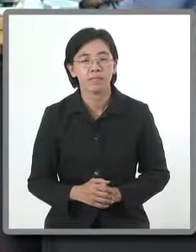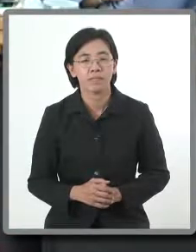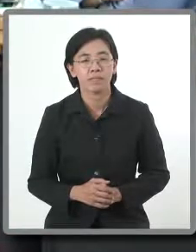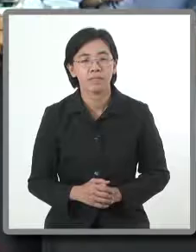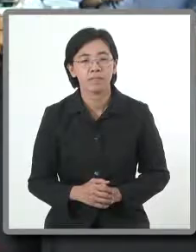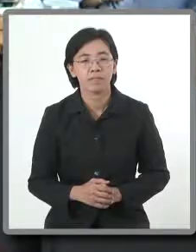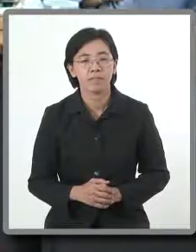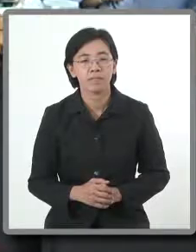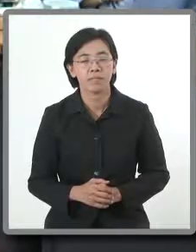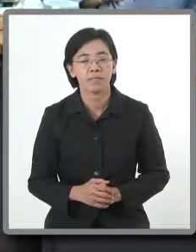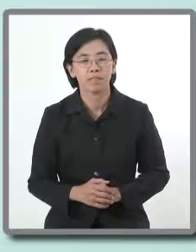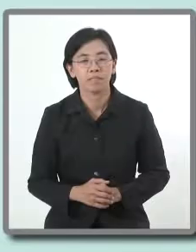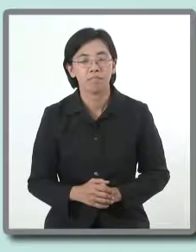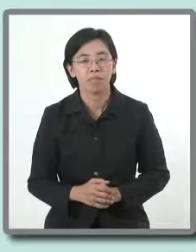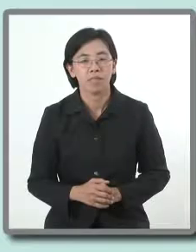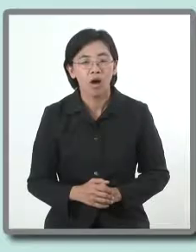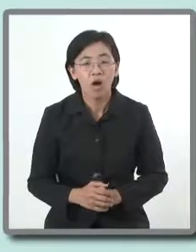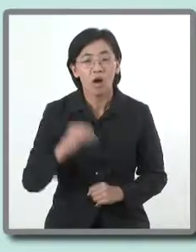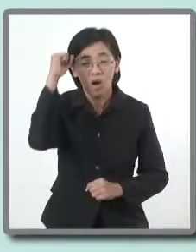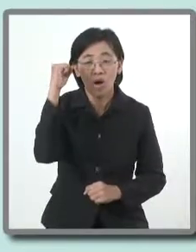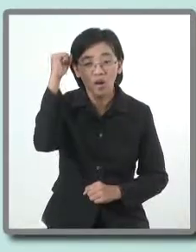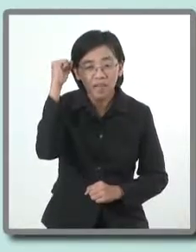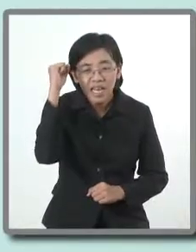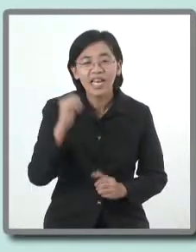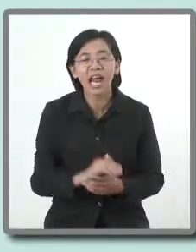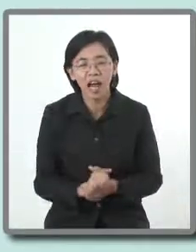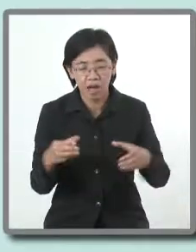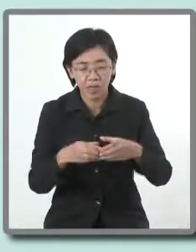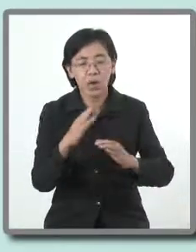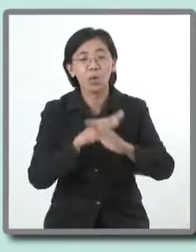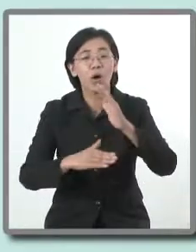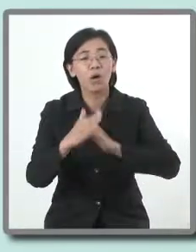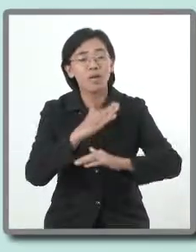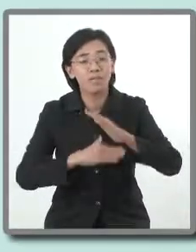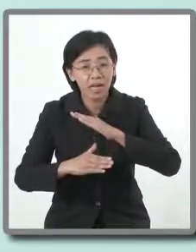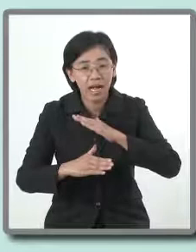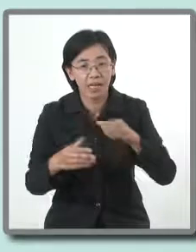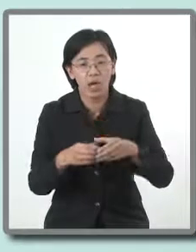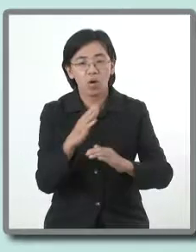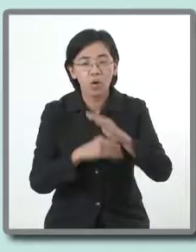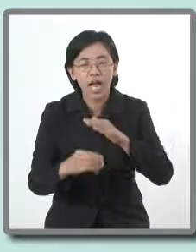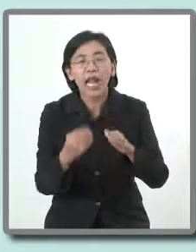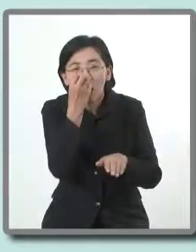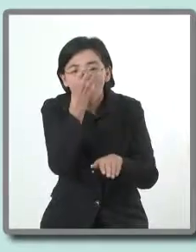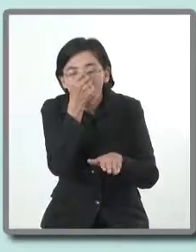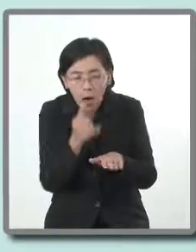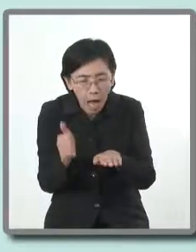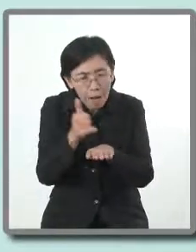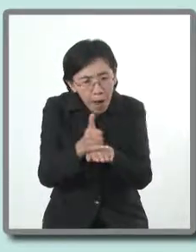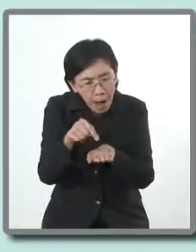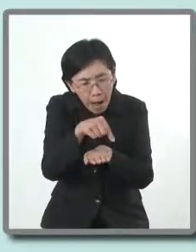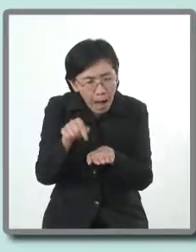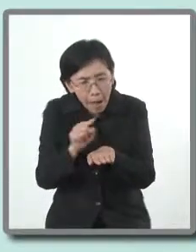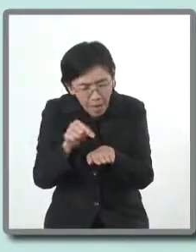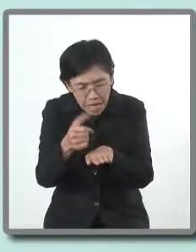ว่าก่อนที่จะมีการรับรถเมย์ก็มีในส่วนของกลุ่มคนพิการที่มีการทดสอบในเรื่องของการตรวจสอบรถว่า